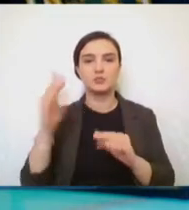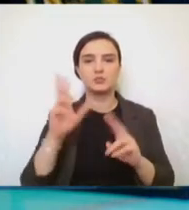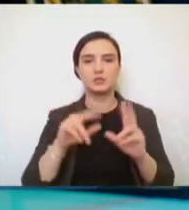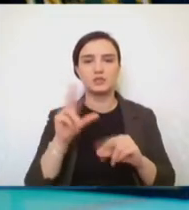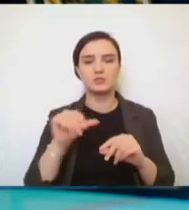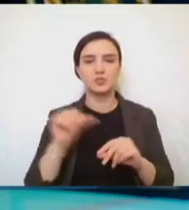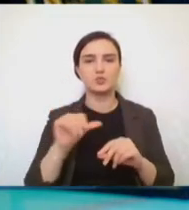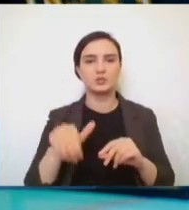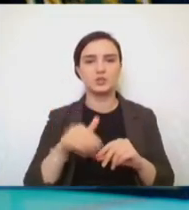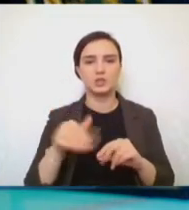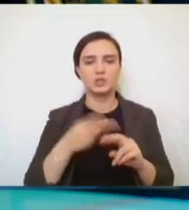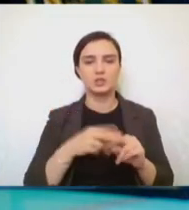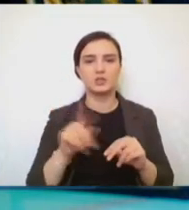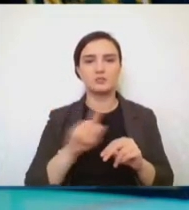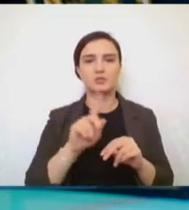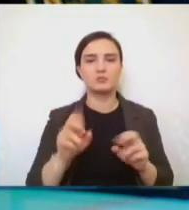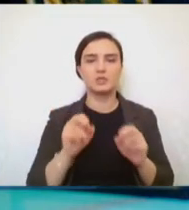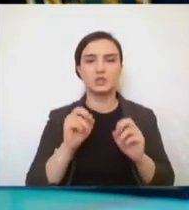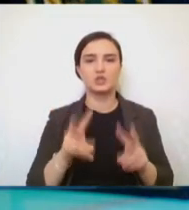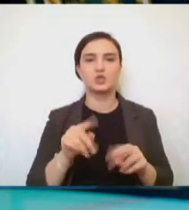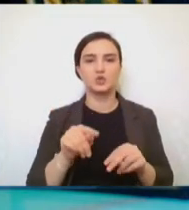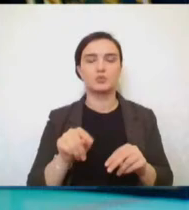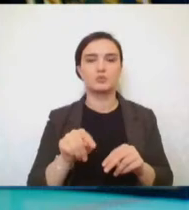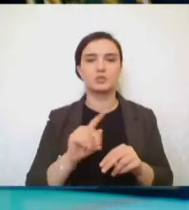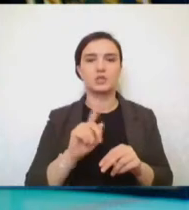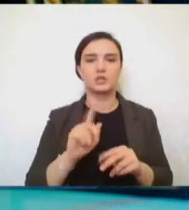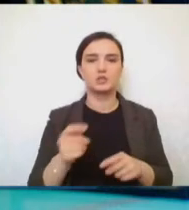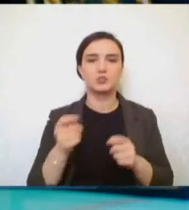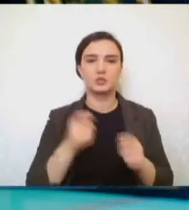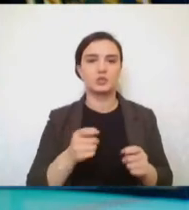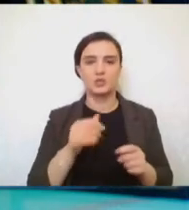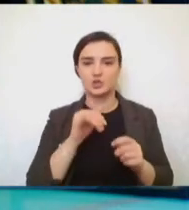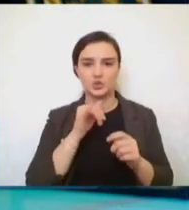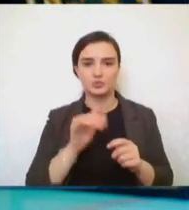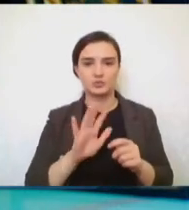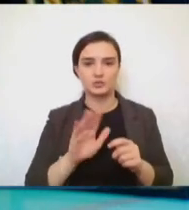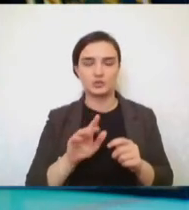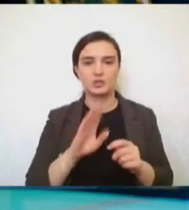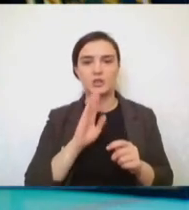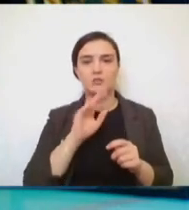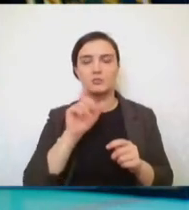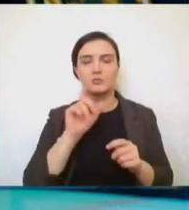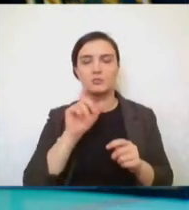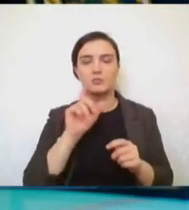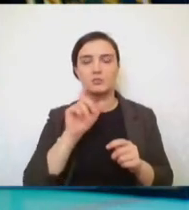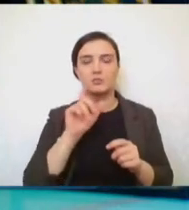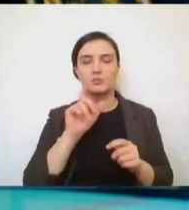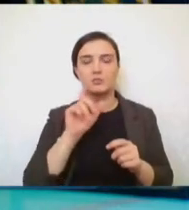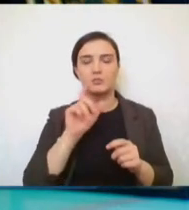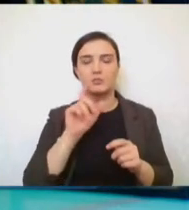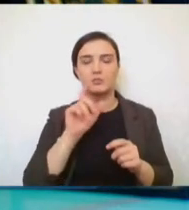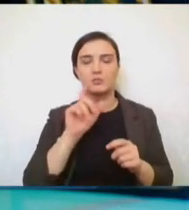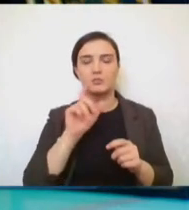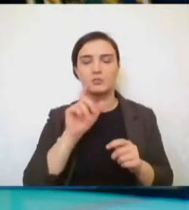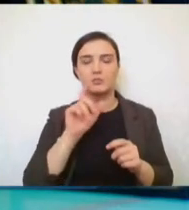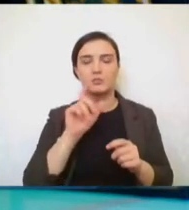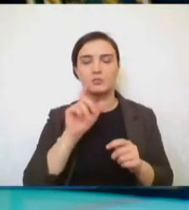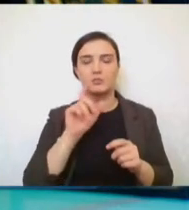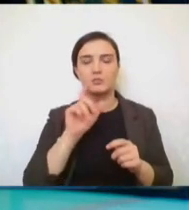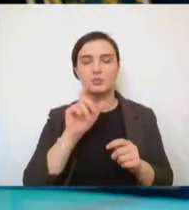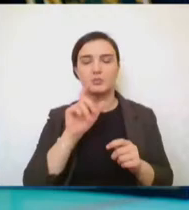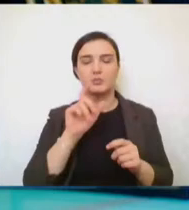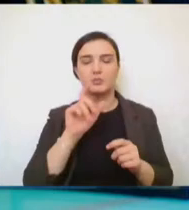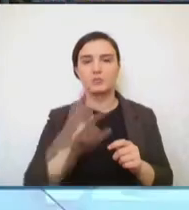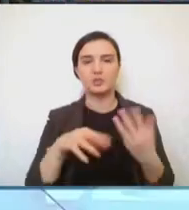რაიმე საშიშროების და რაღაცის მოტანა არ შეუძლია. ქალბატონმა თქვა, რომ რაღაცა პრეპარატი მოხსნა, მარეგულირებელი, როგორც იმიტომ, რომ